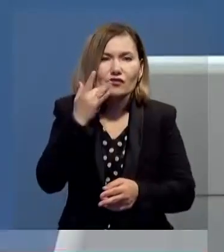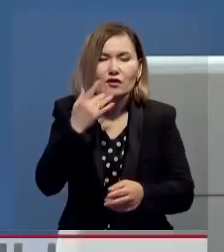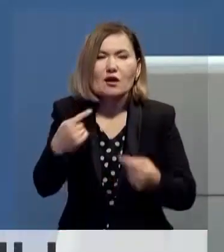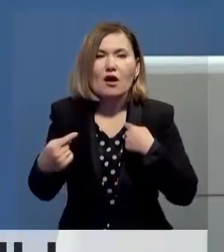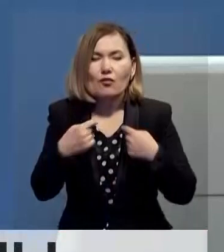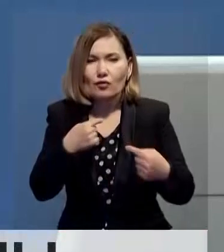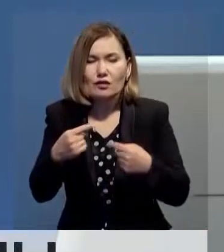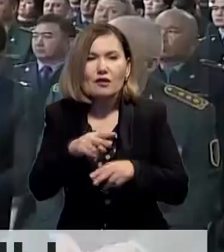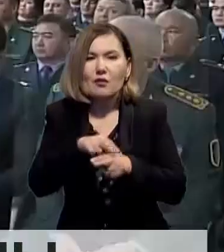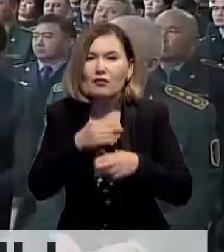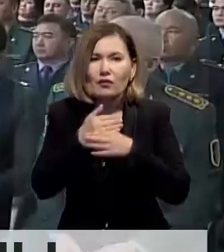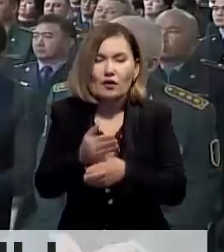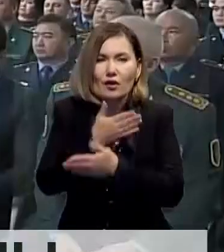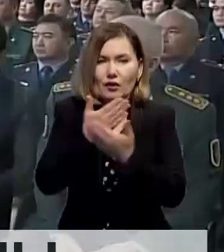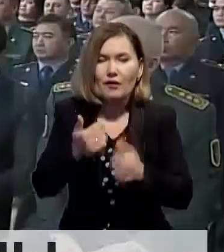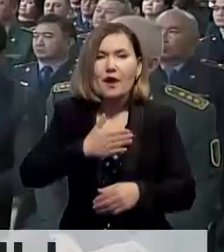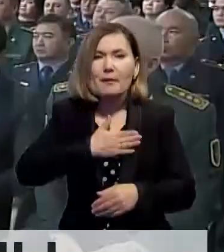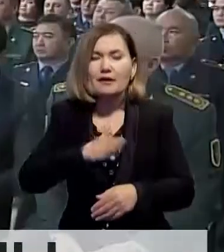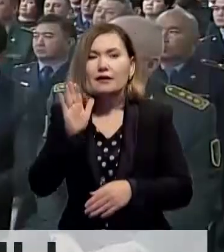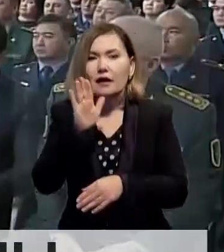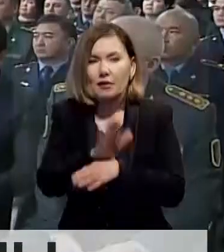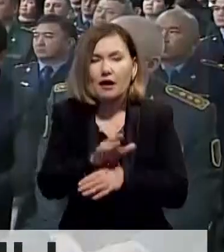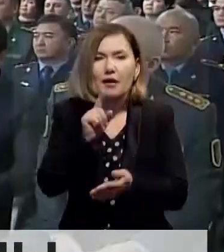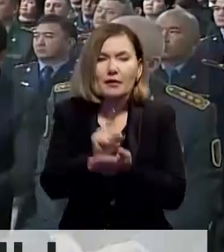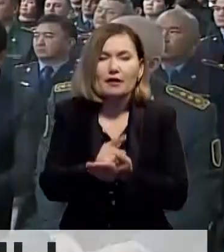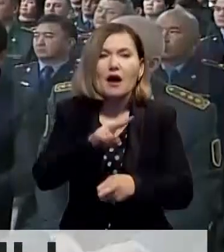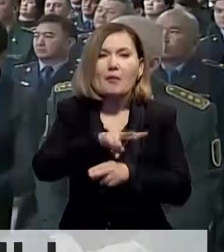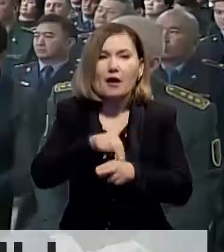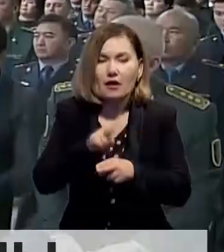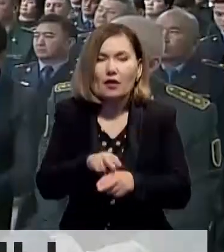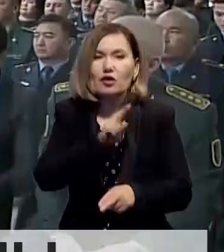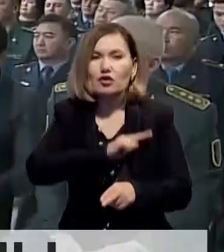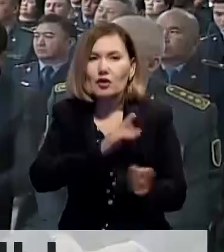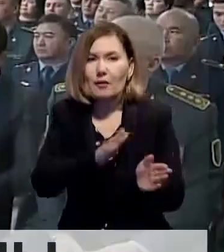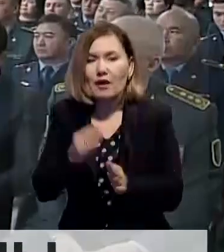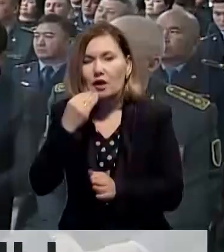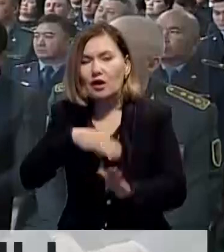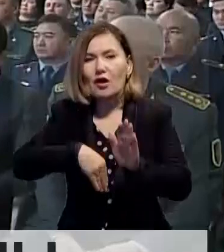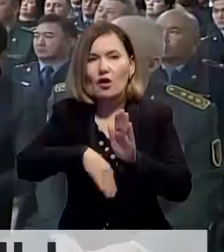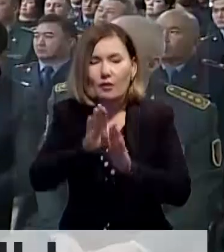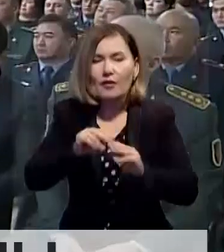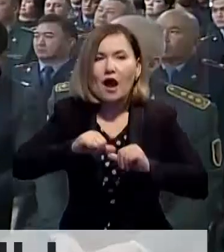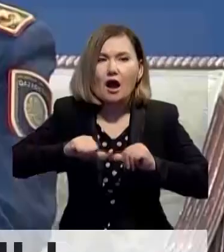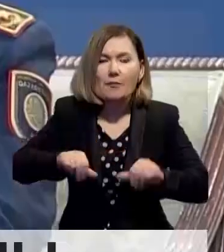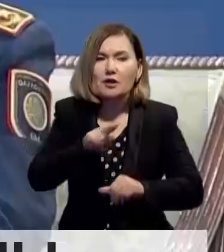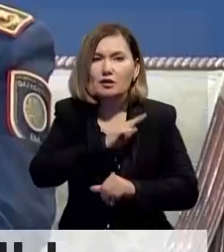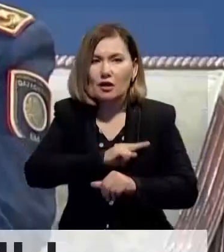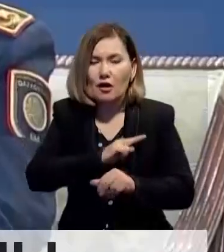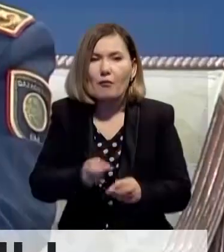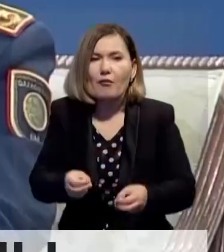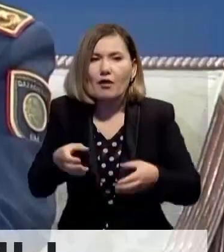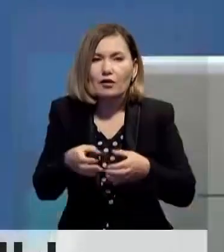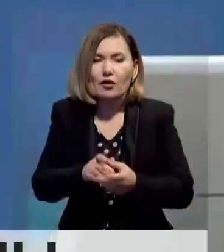қол жеткіз алмай жүр. Сондықтан менің тапсырмам бойынша құқық қорғау жүйесін реформалау жөніндегі комиссия қылмыстық және